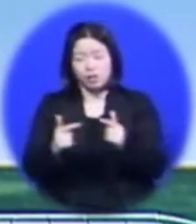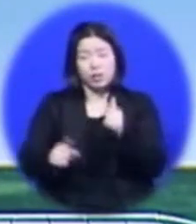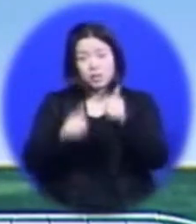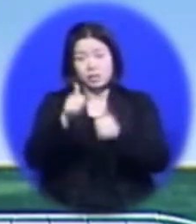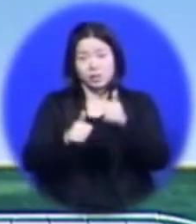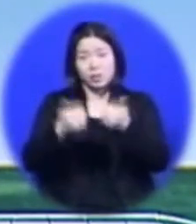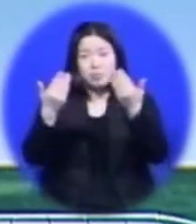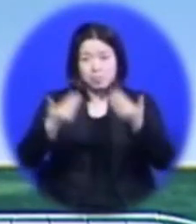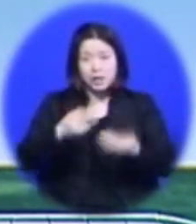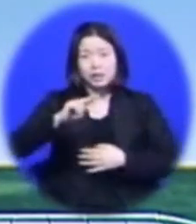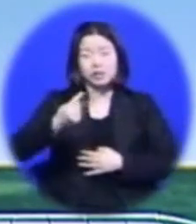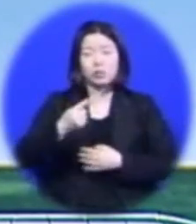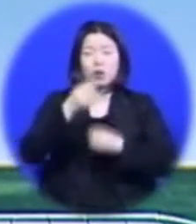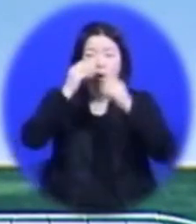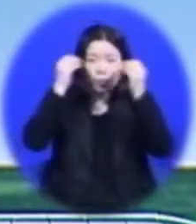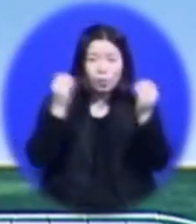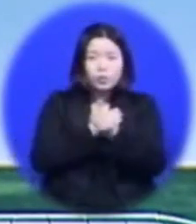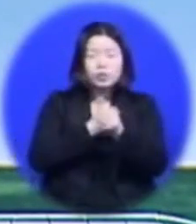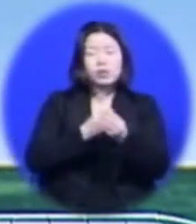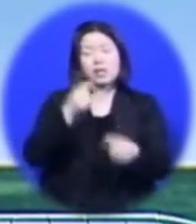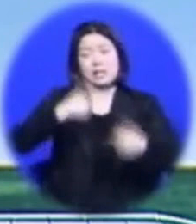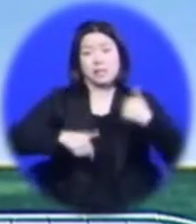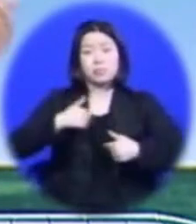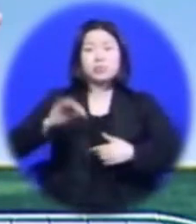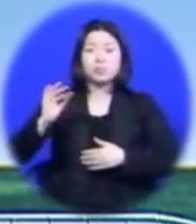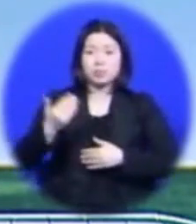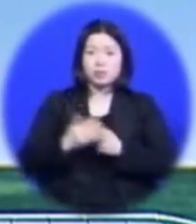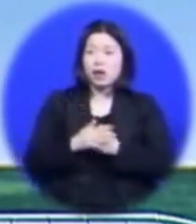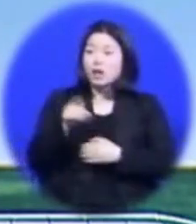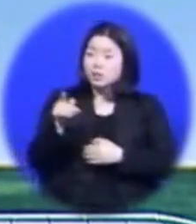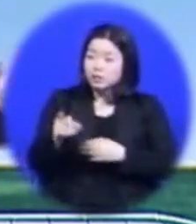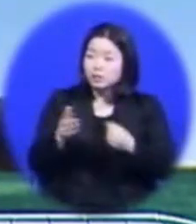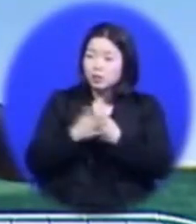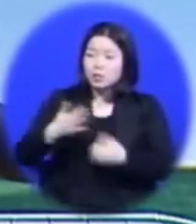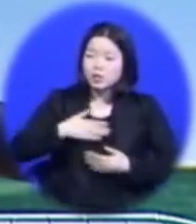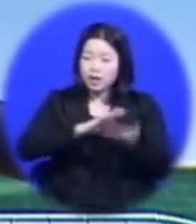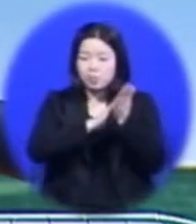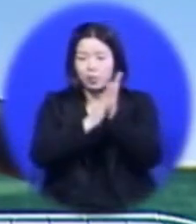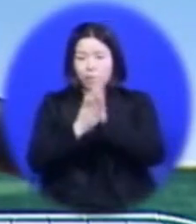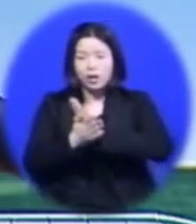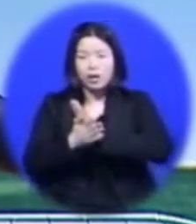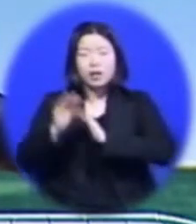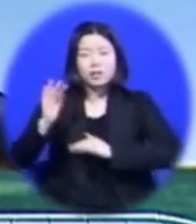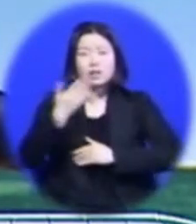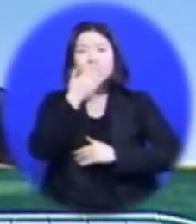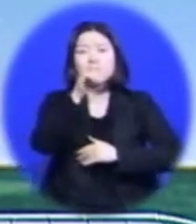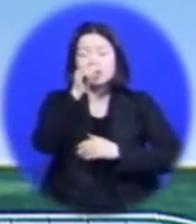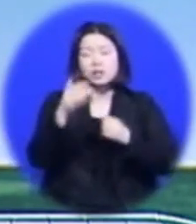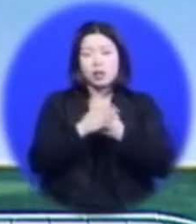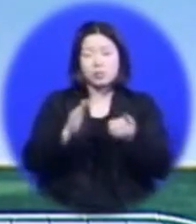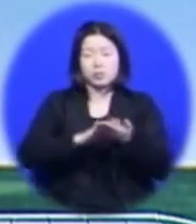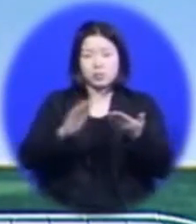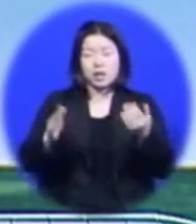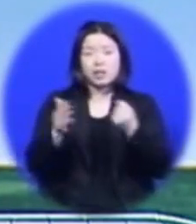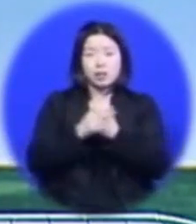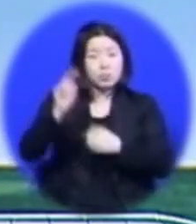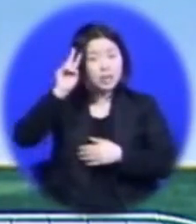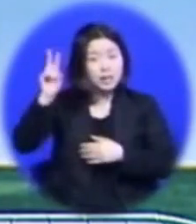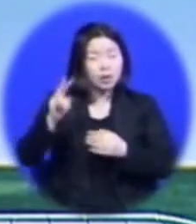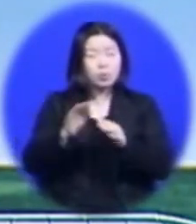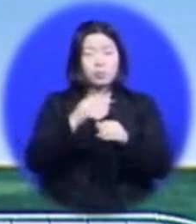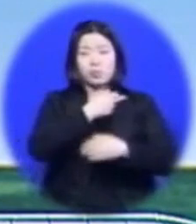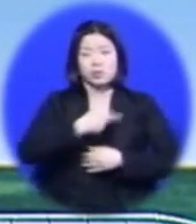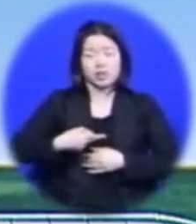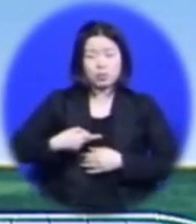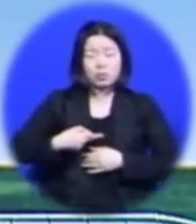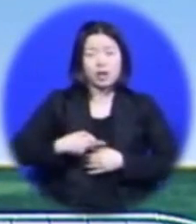당해도 오히려 기뻐요. 왜? 그곳으로 인해 내가 변화되어 가니까. 그래서 야고보 사도가